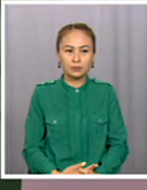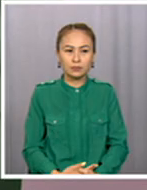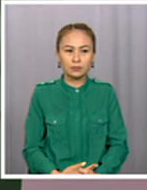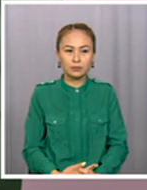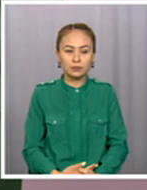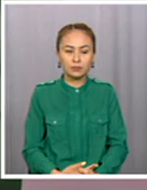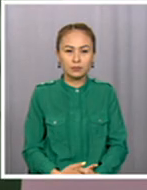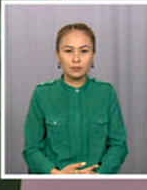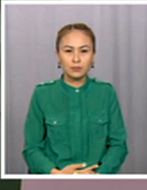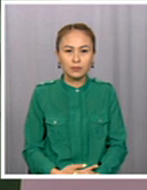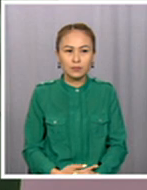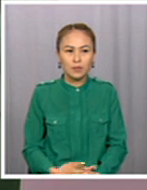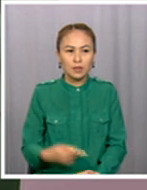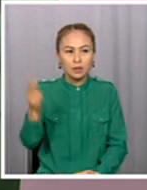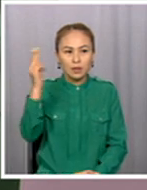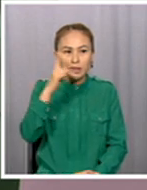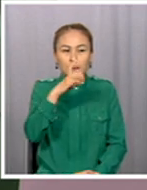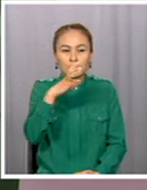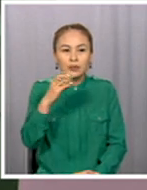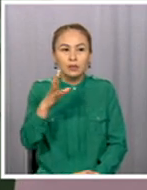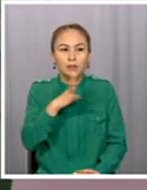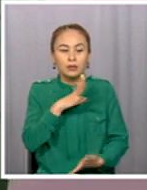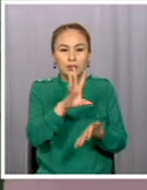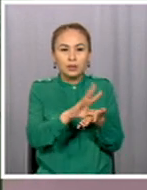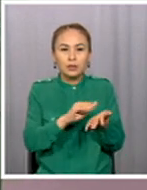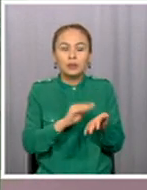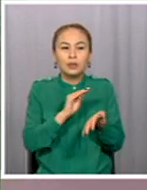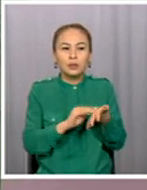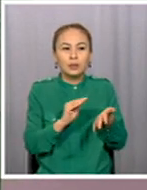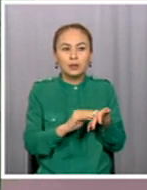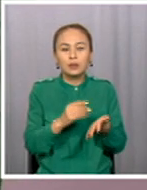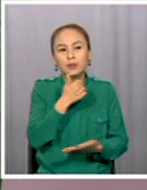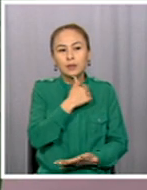Оқушылар, енді бір эссенің үлгісімен танысып көрейік.